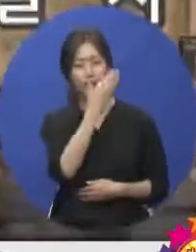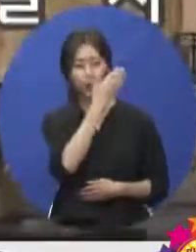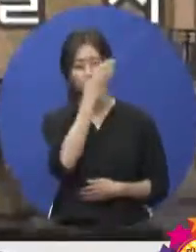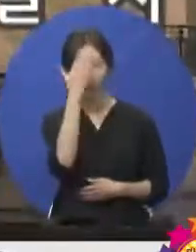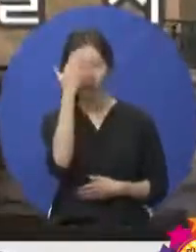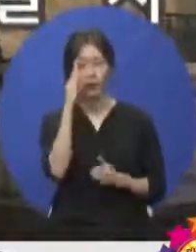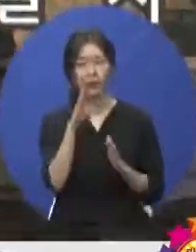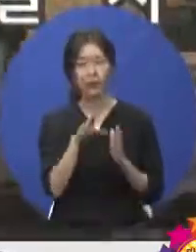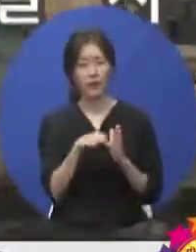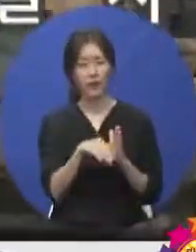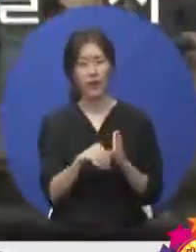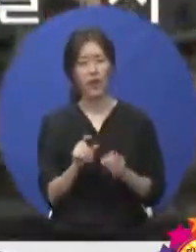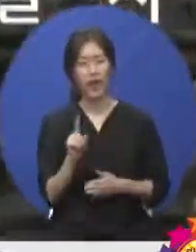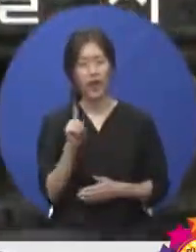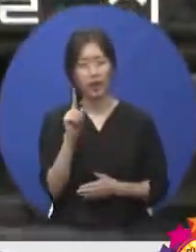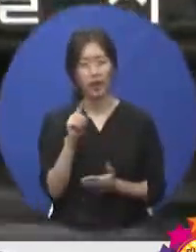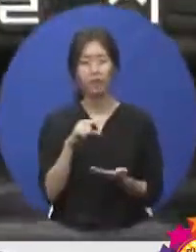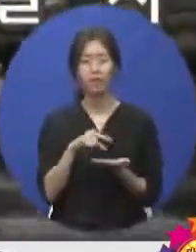젊어서